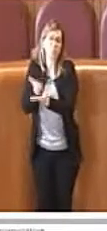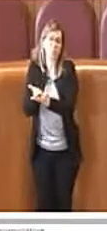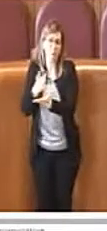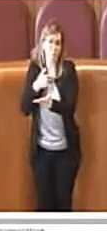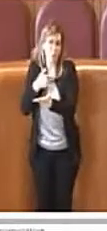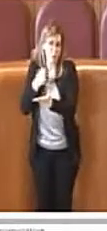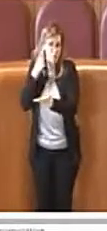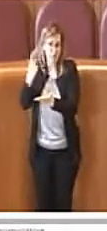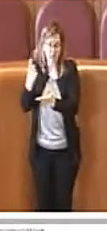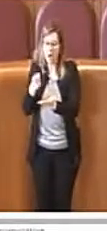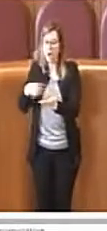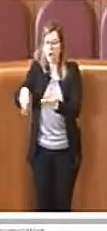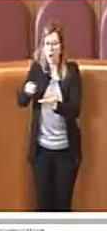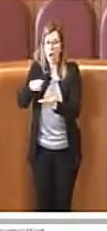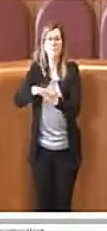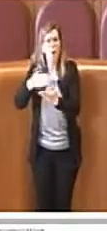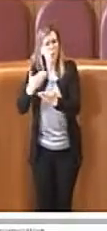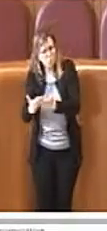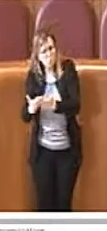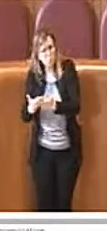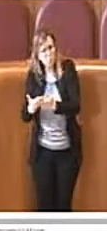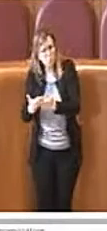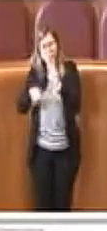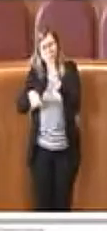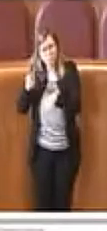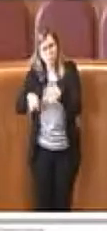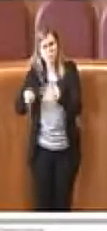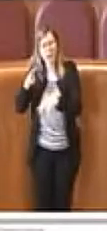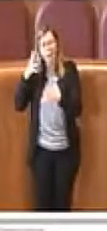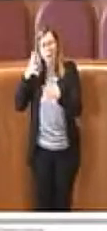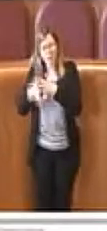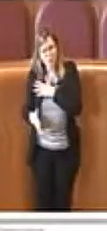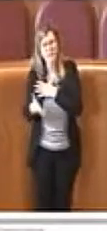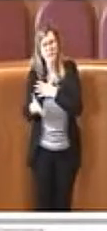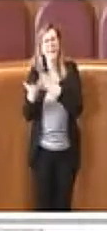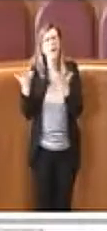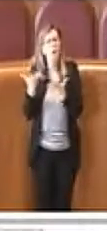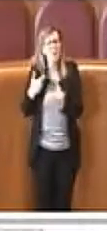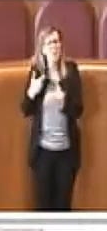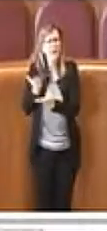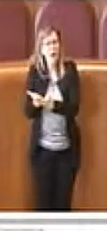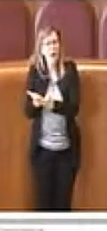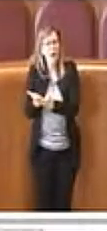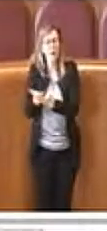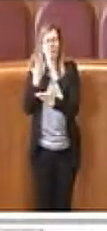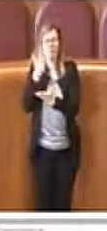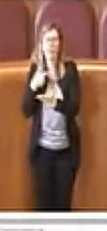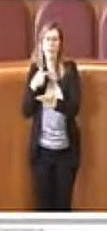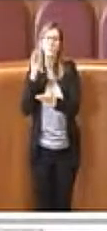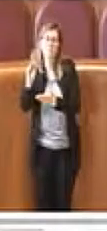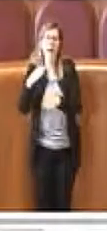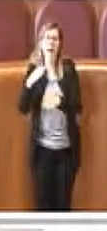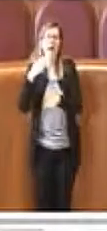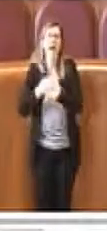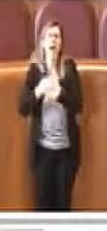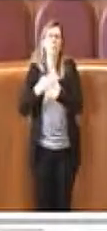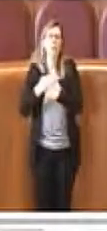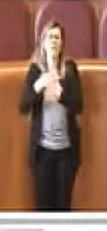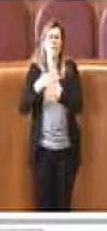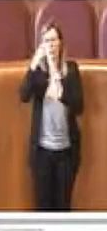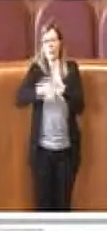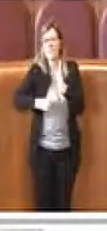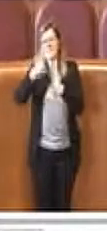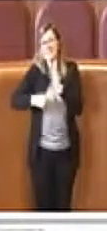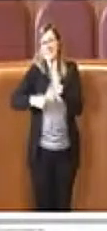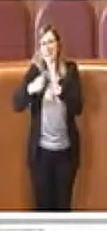stata valutata e approfondita, e la proposta era sostanzialmente andare incontro ad un abbonamento mensile che riducesse